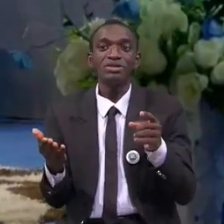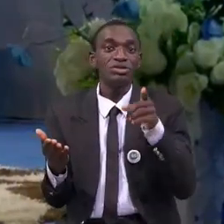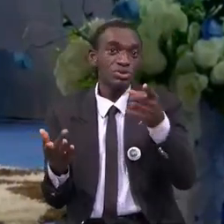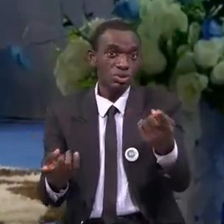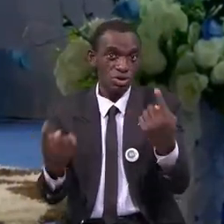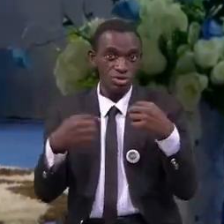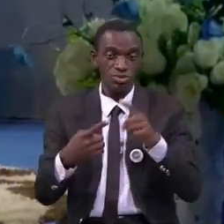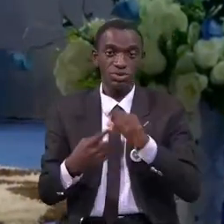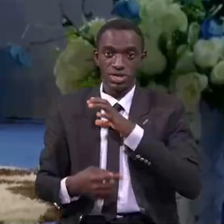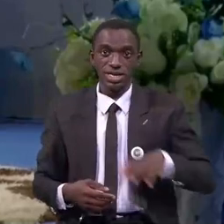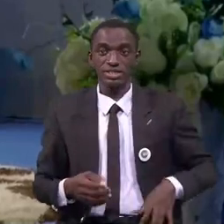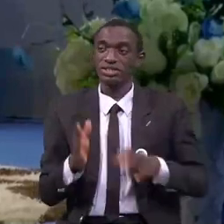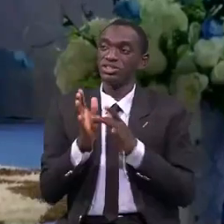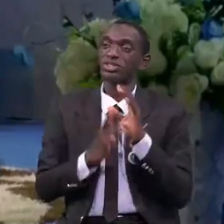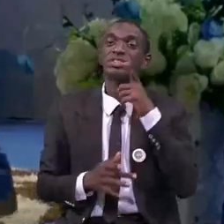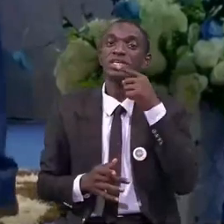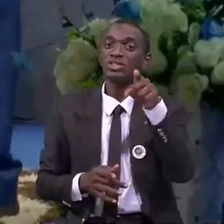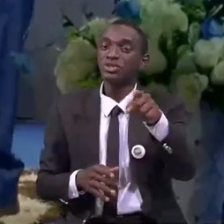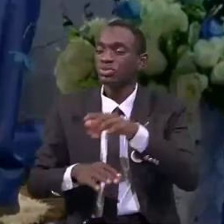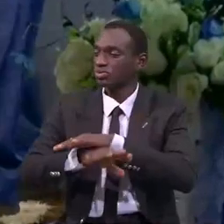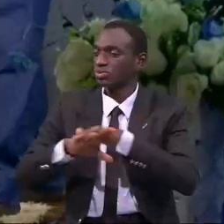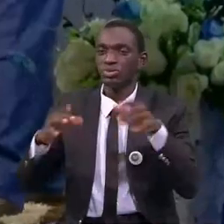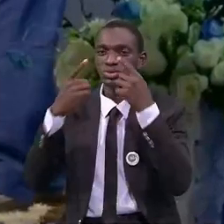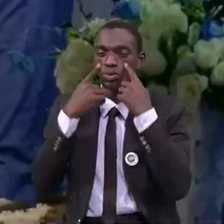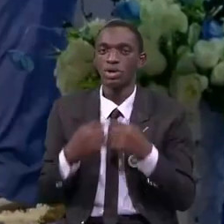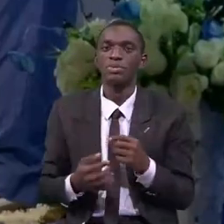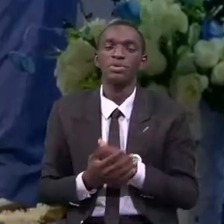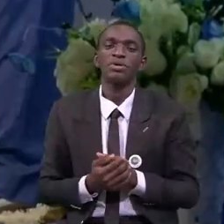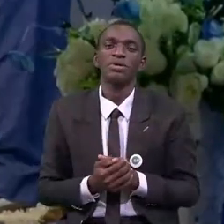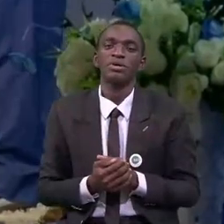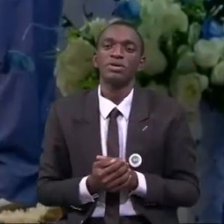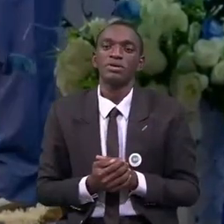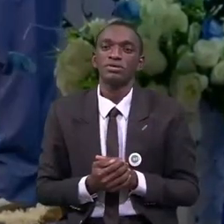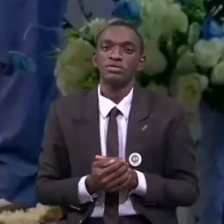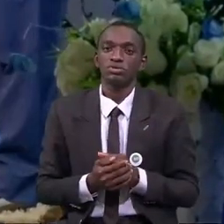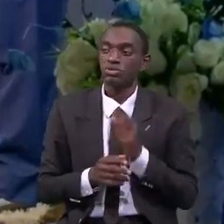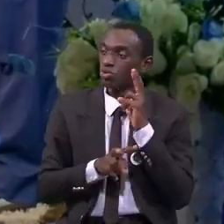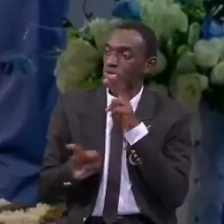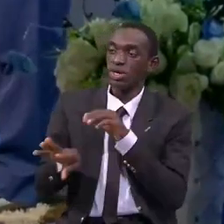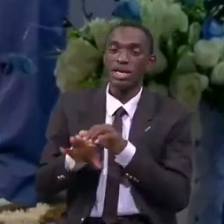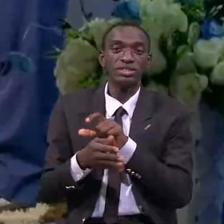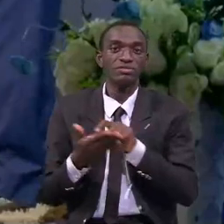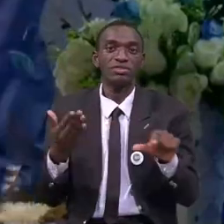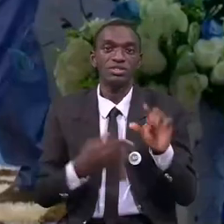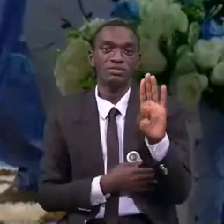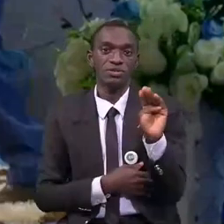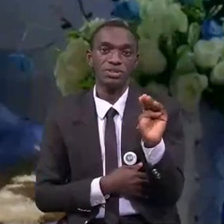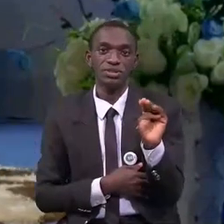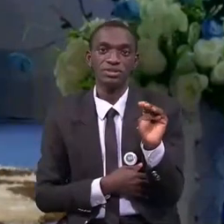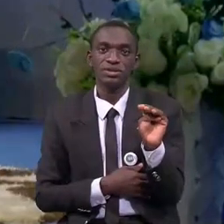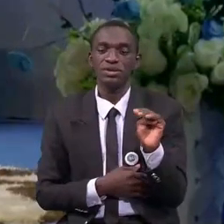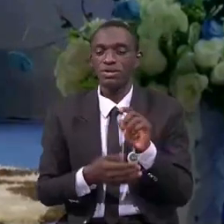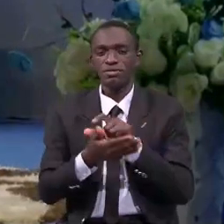mort je vous invite à venir à Christ et vous dit ne pleure pas VO le verset